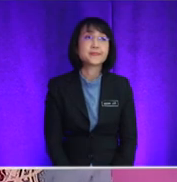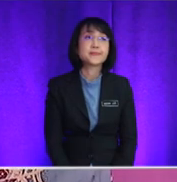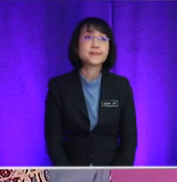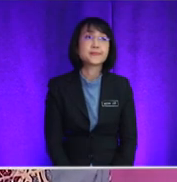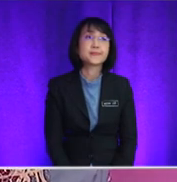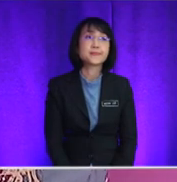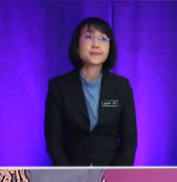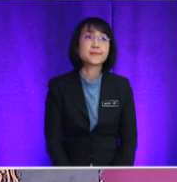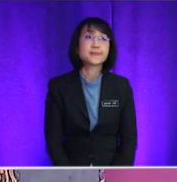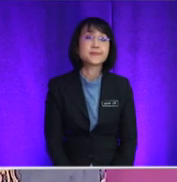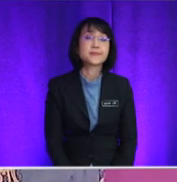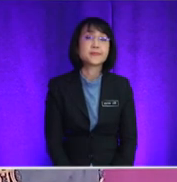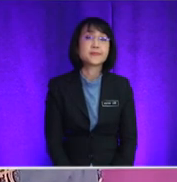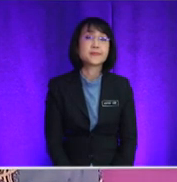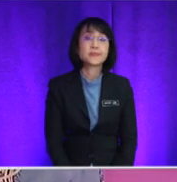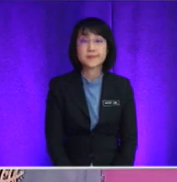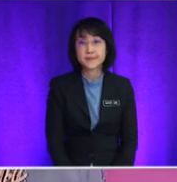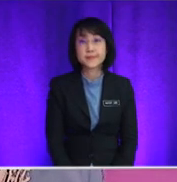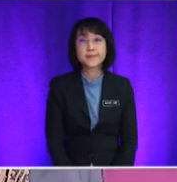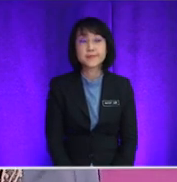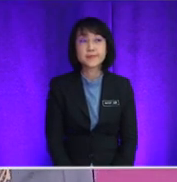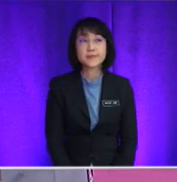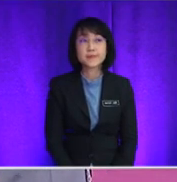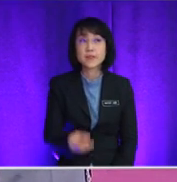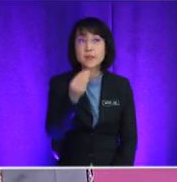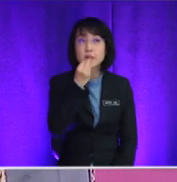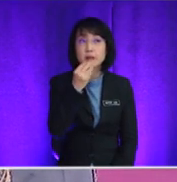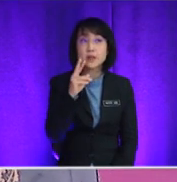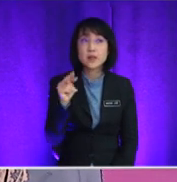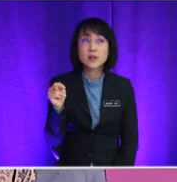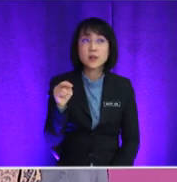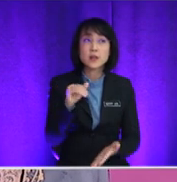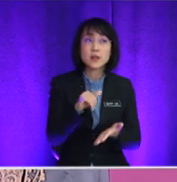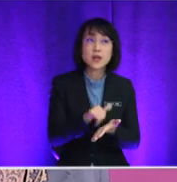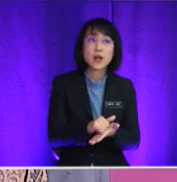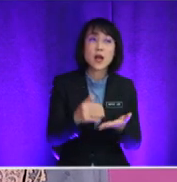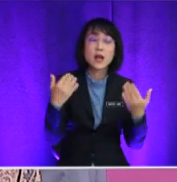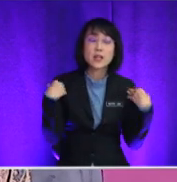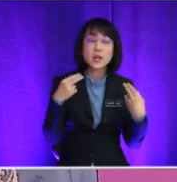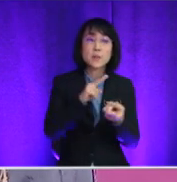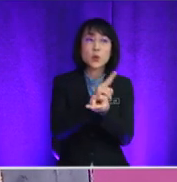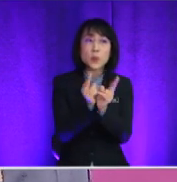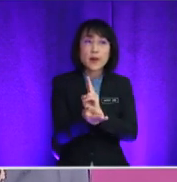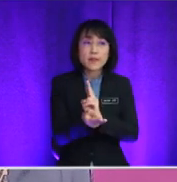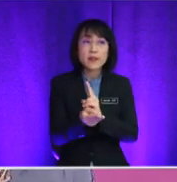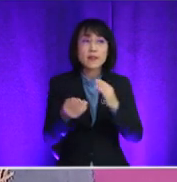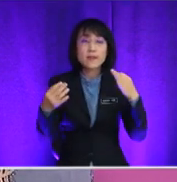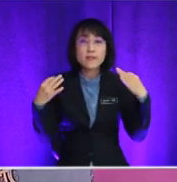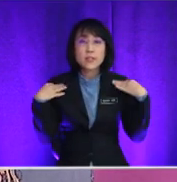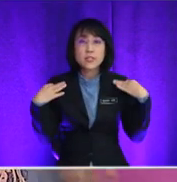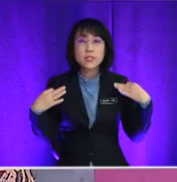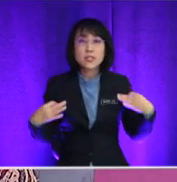tengok makanan itu ada perubahan fisika atau tidak Kita lihat